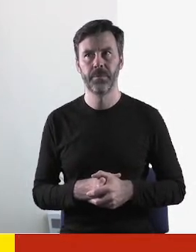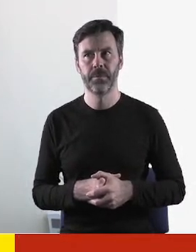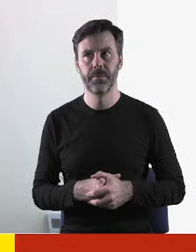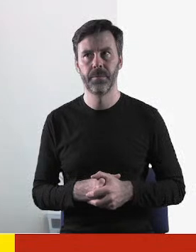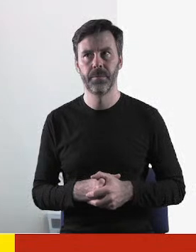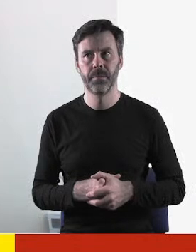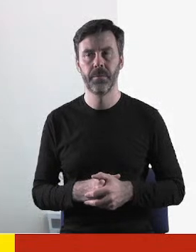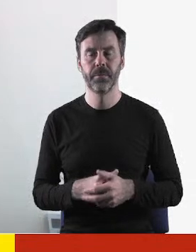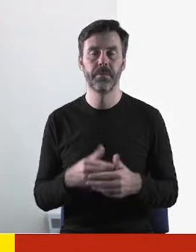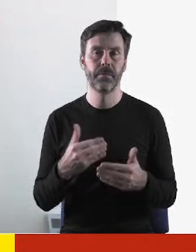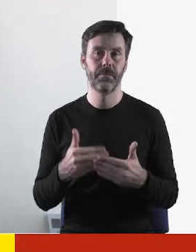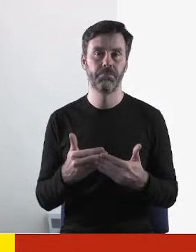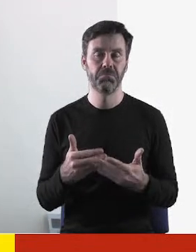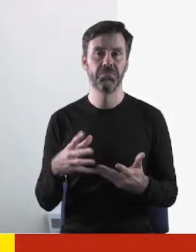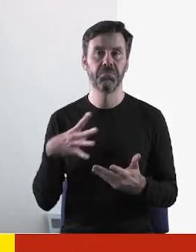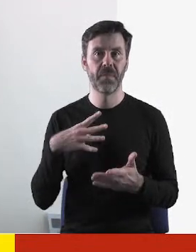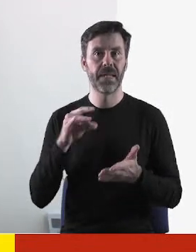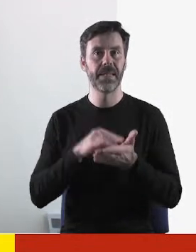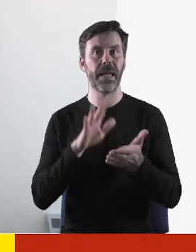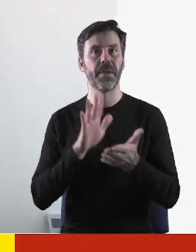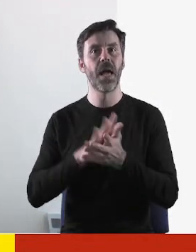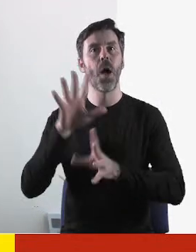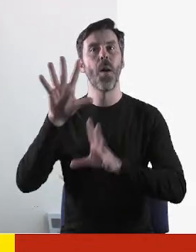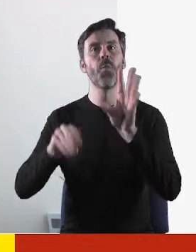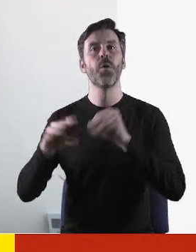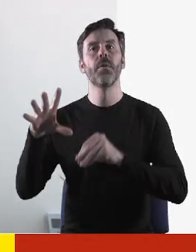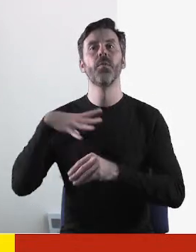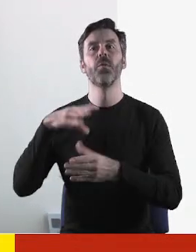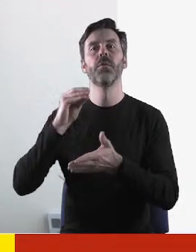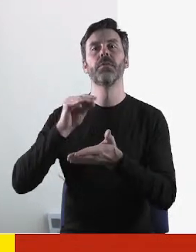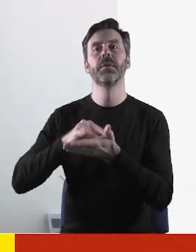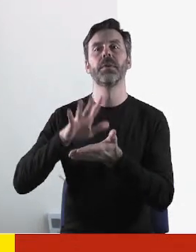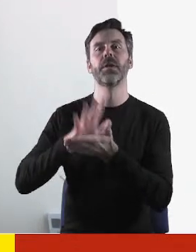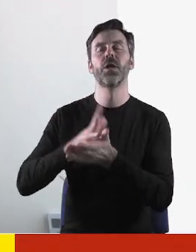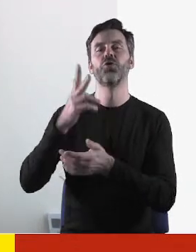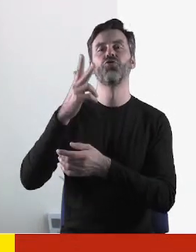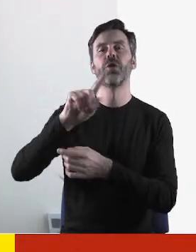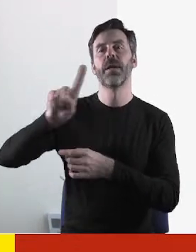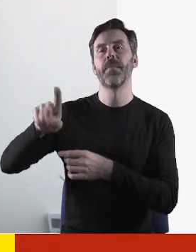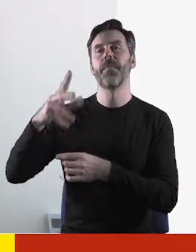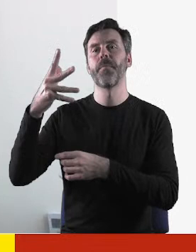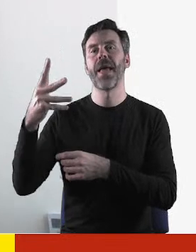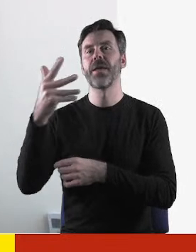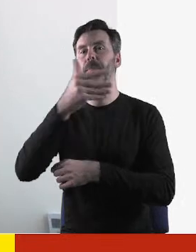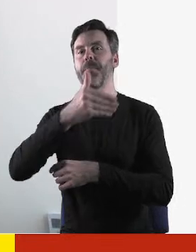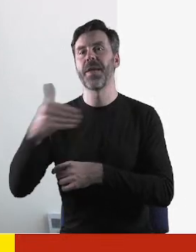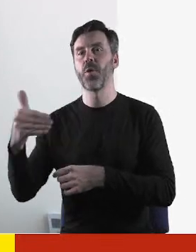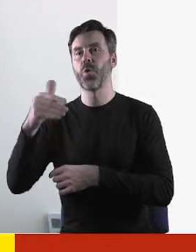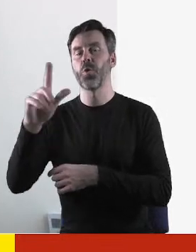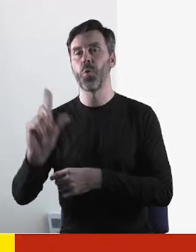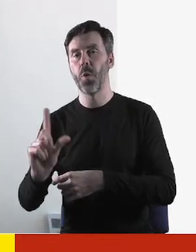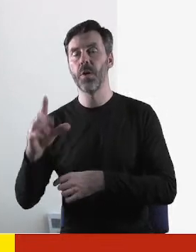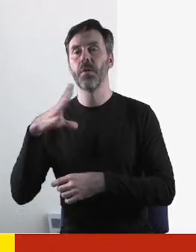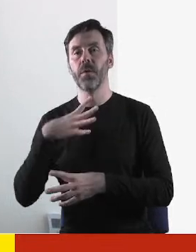3,5 miliona, które mieliśmy zapisane w budżecie na tę inwestycję, realizowane